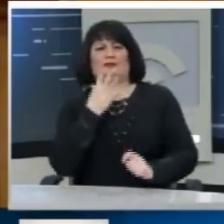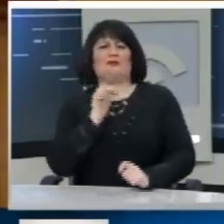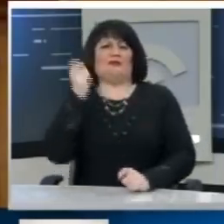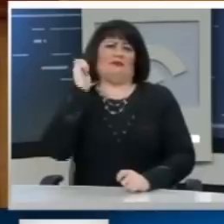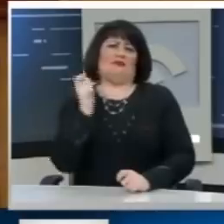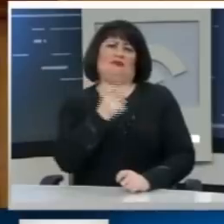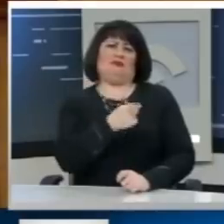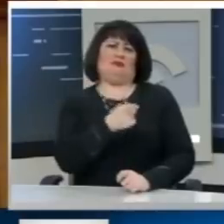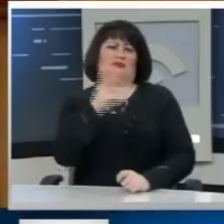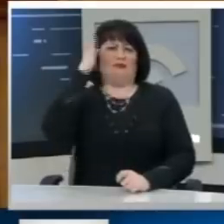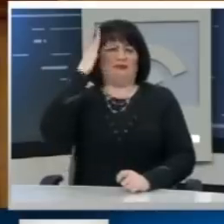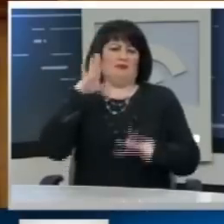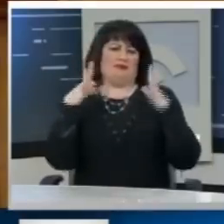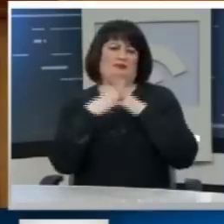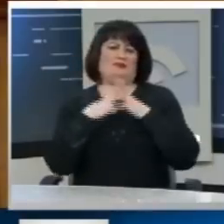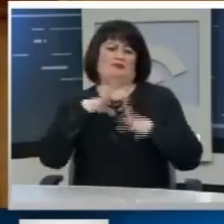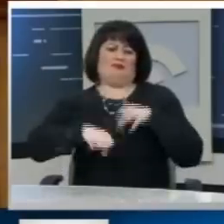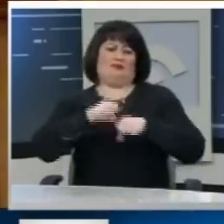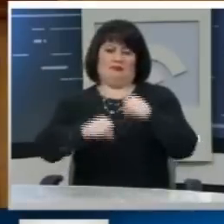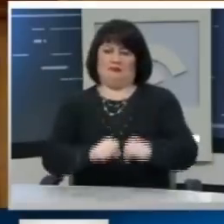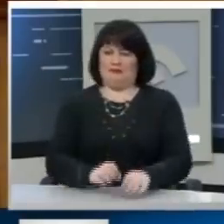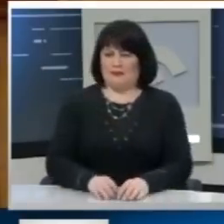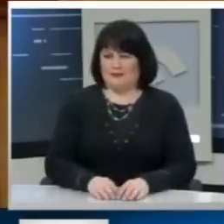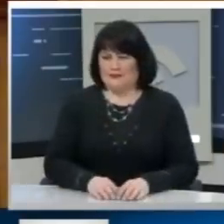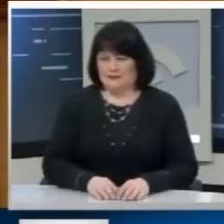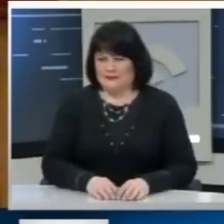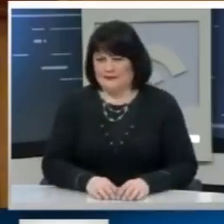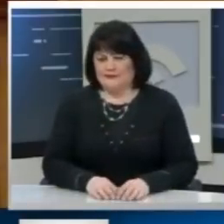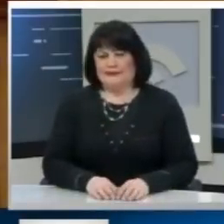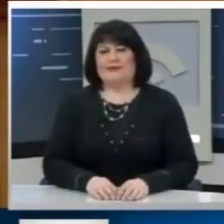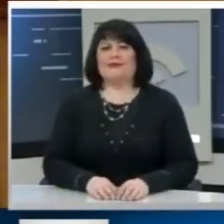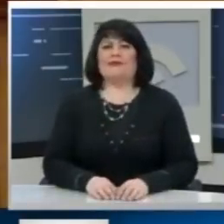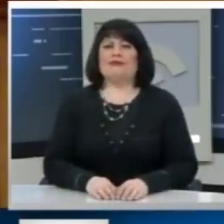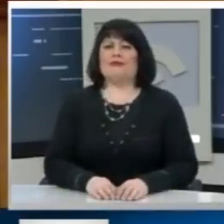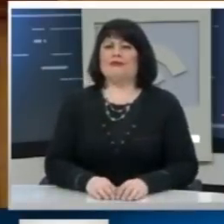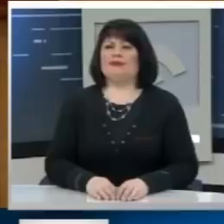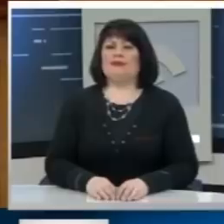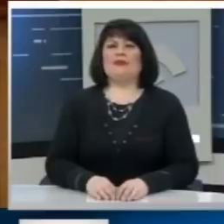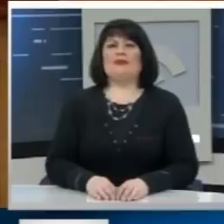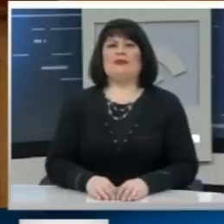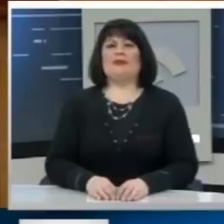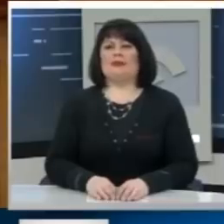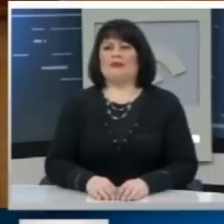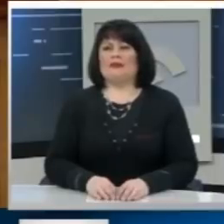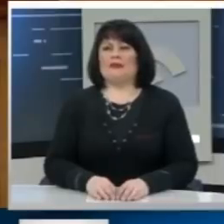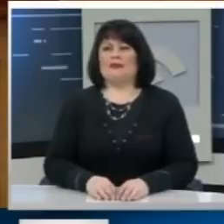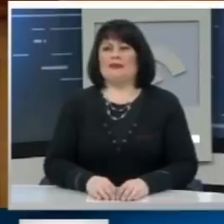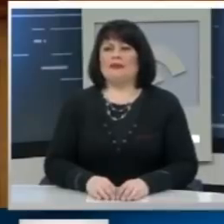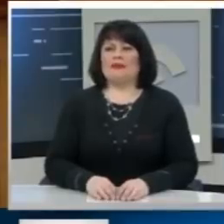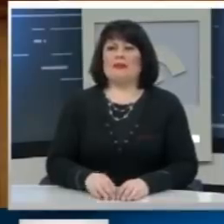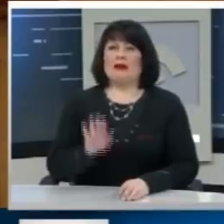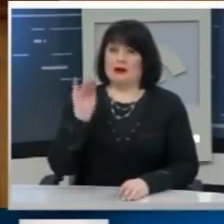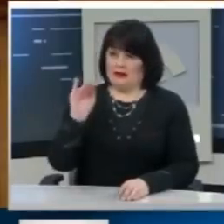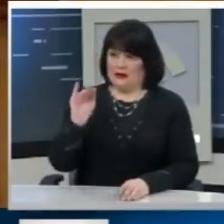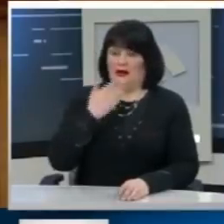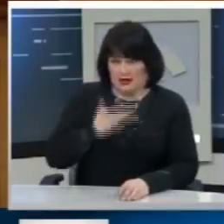λόγους οι υπεραλιστές. Θέλω να κάνω μια αναφορά σε αυτό που... Μπορείτε να κλείσετε, κύριε Παφίλη.